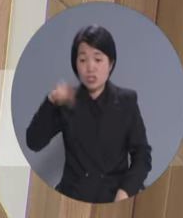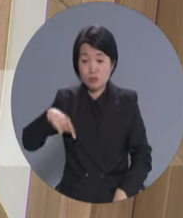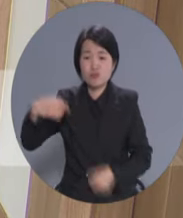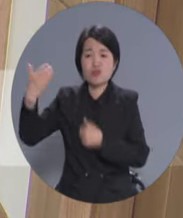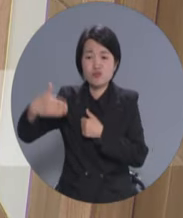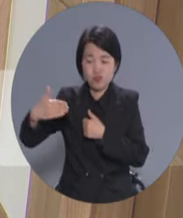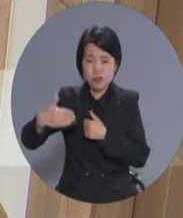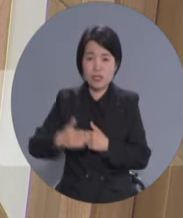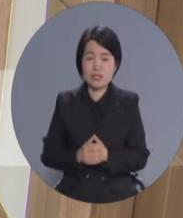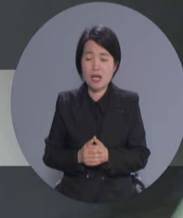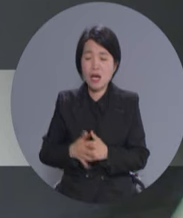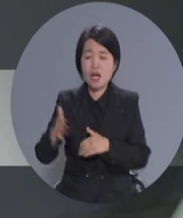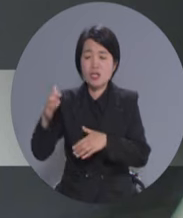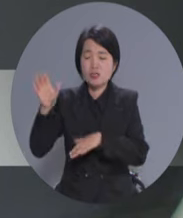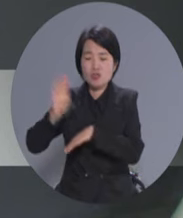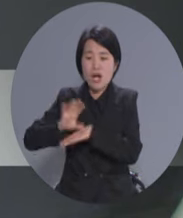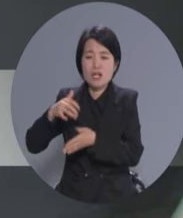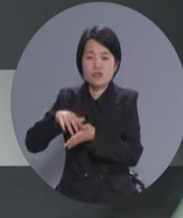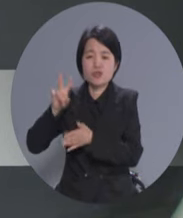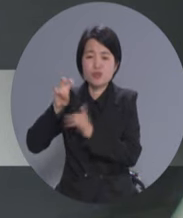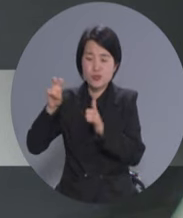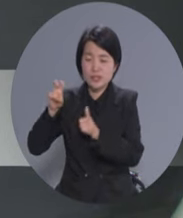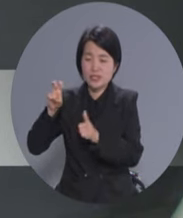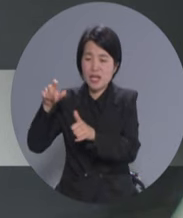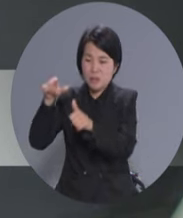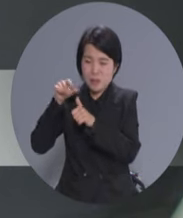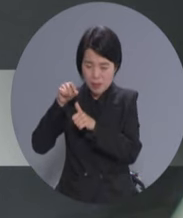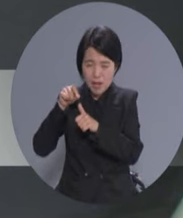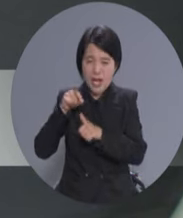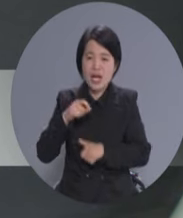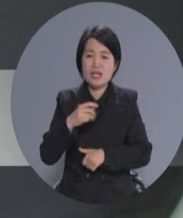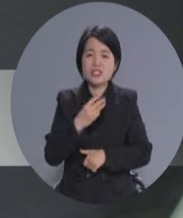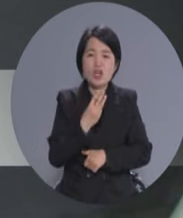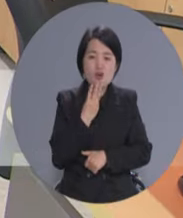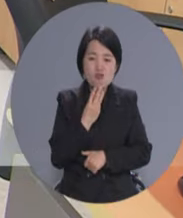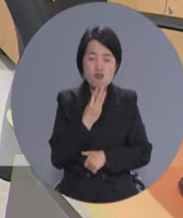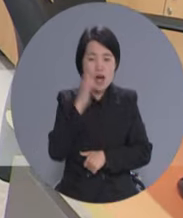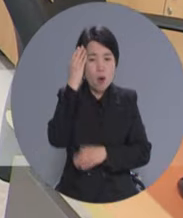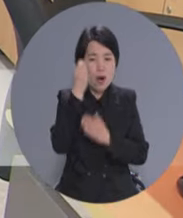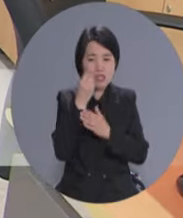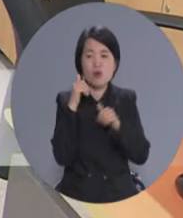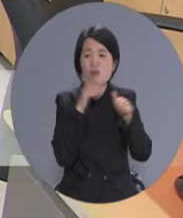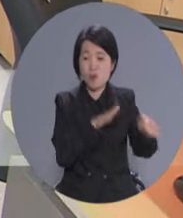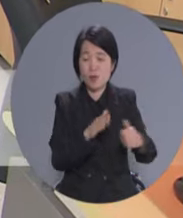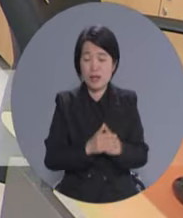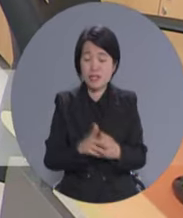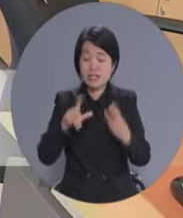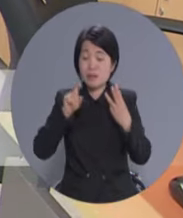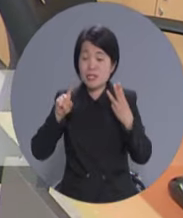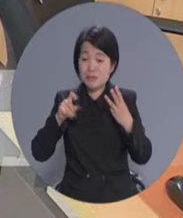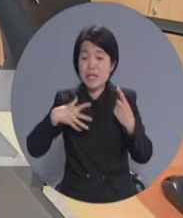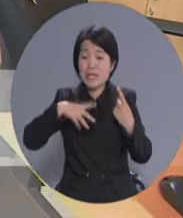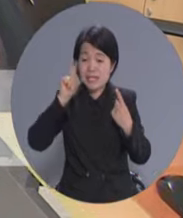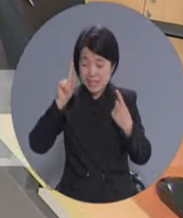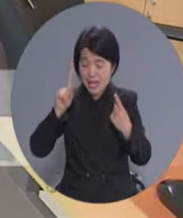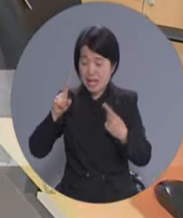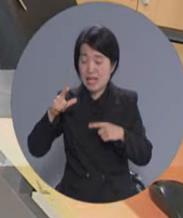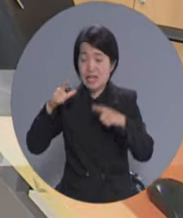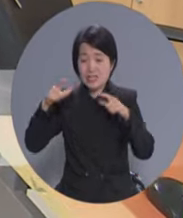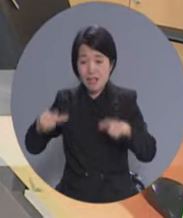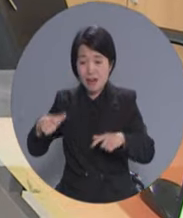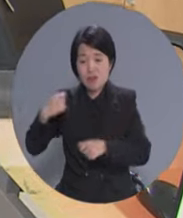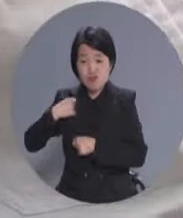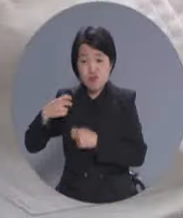종합병원으로 22명을 추가 지원할 예정입니다 전남에서는 난 11일 지역 보건소 등에서 근무하는